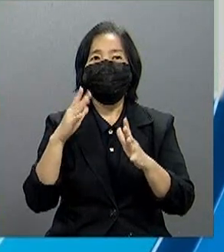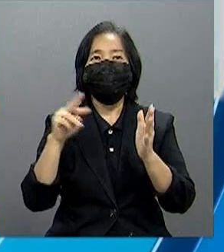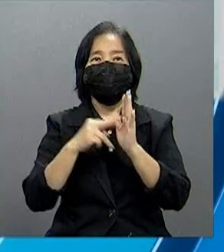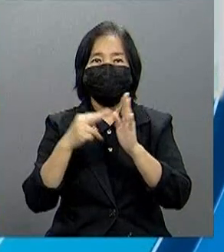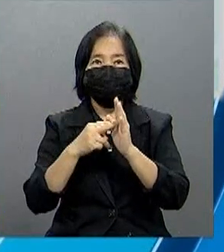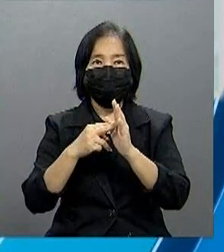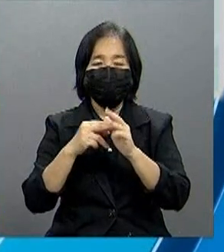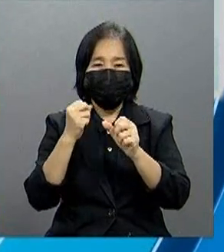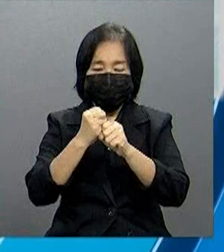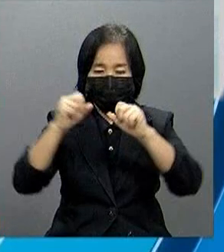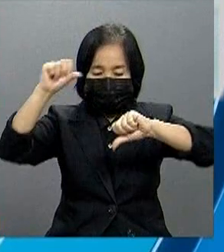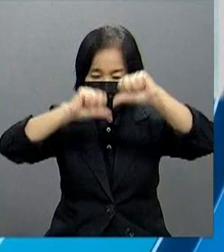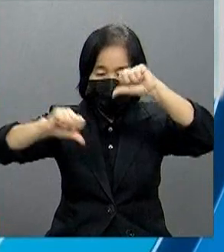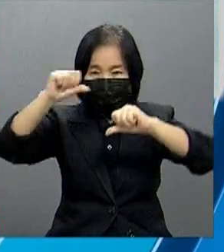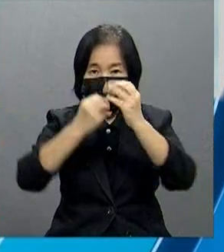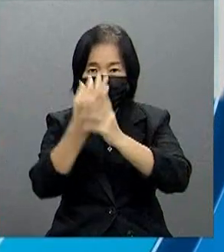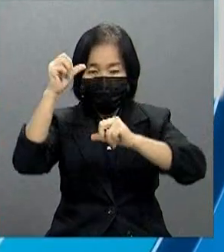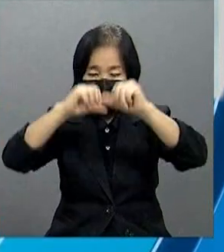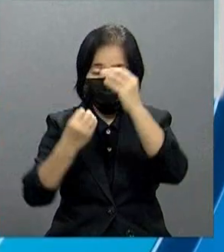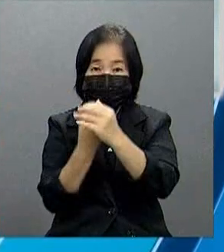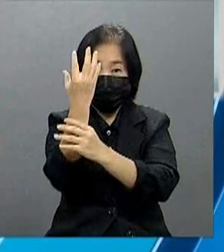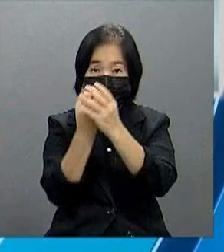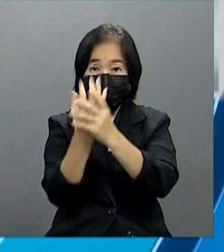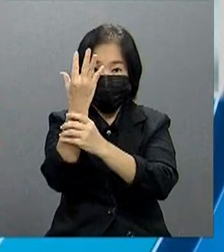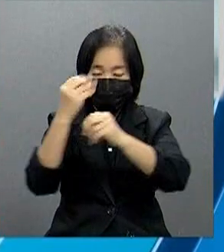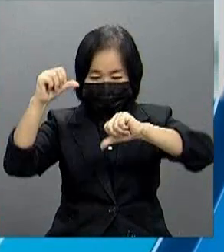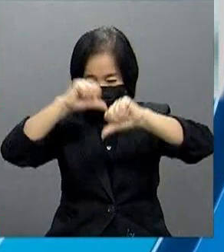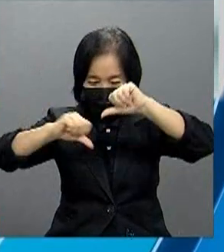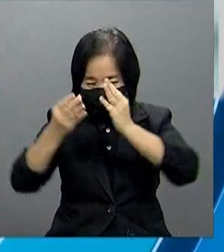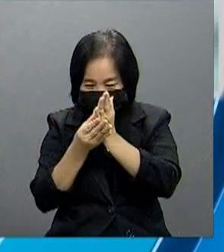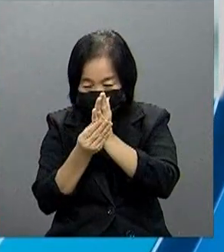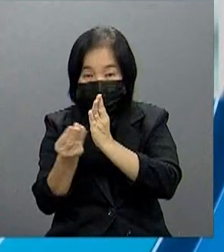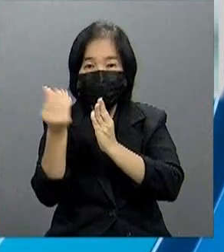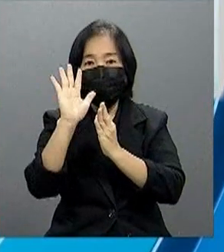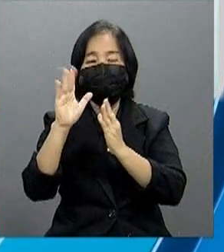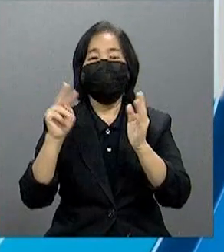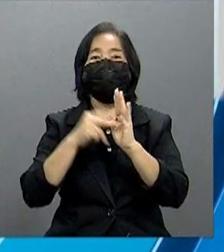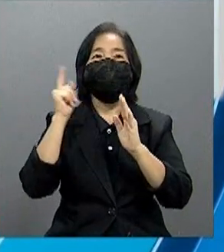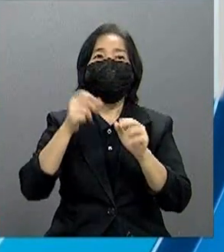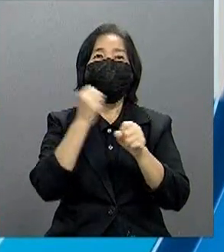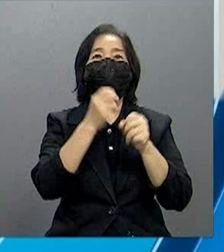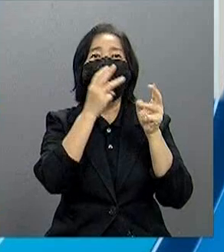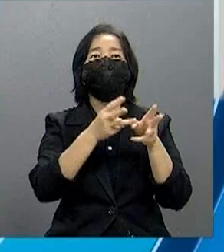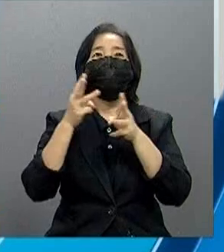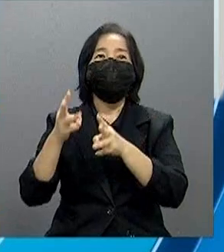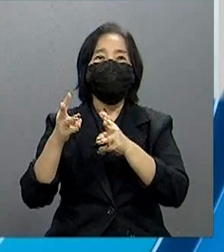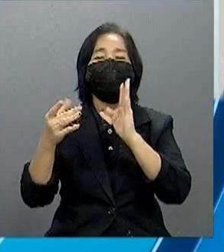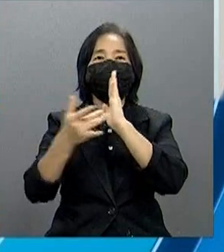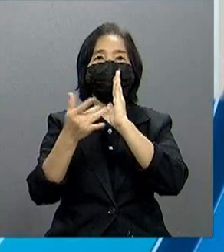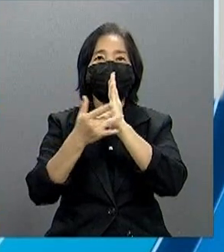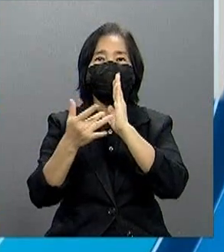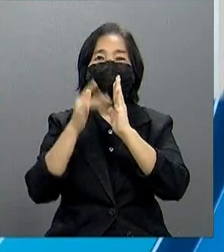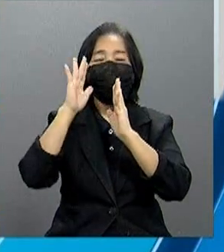ต้นพืชหรือใบยาสูบออกมานะฮะจริงๆเราใช้กระบวนการเทคโนโลยีทางชีวภาพใน